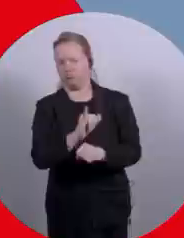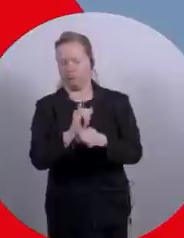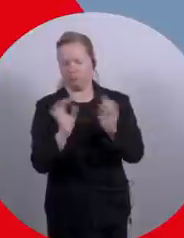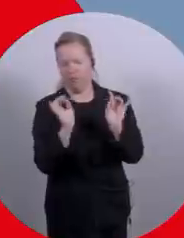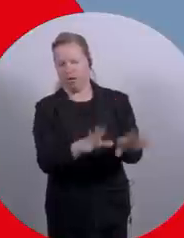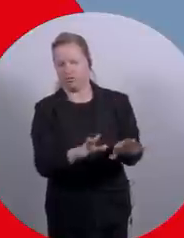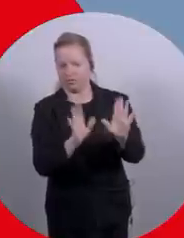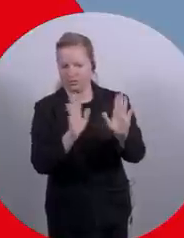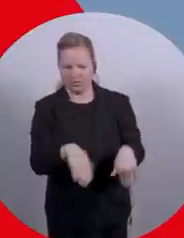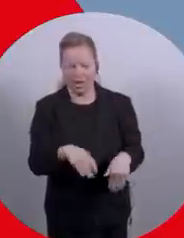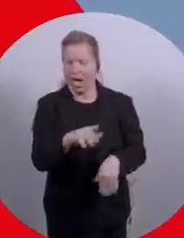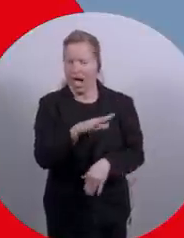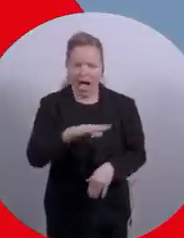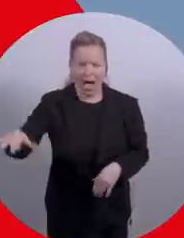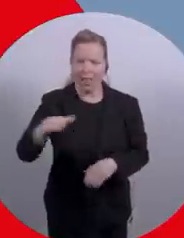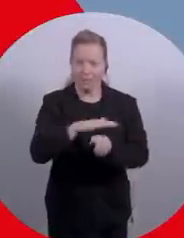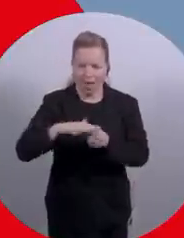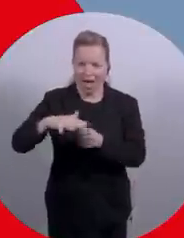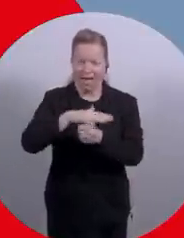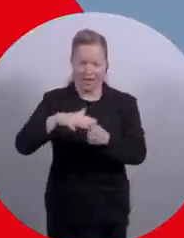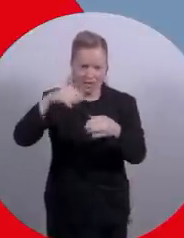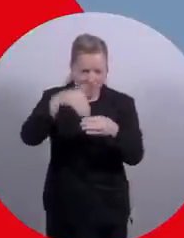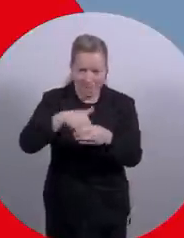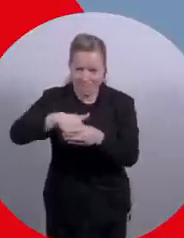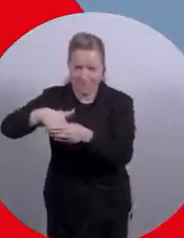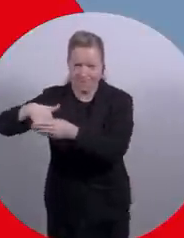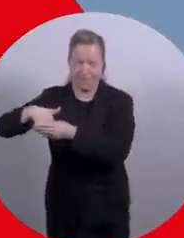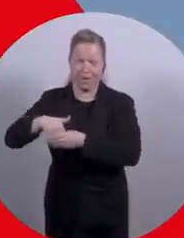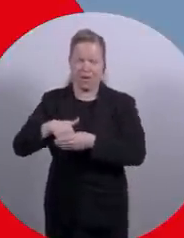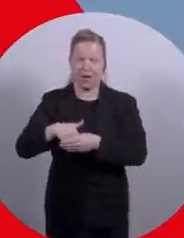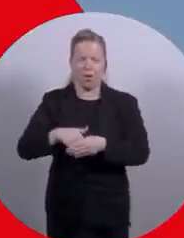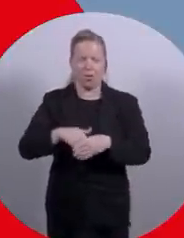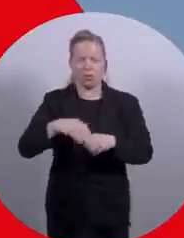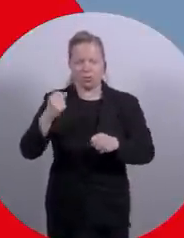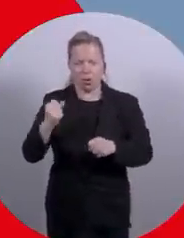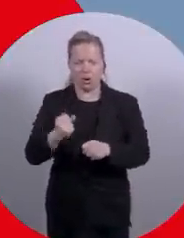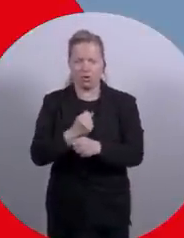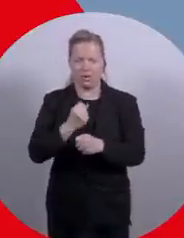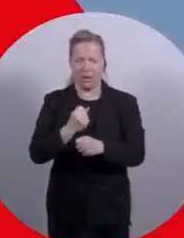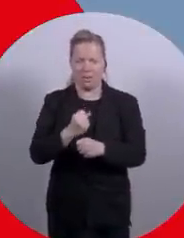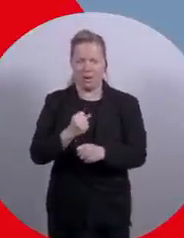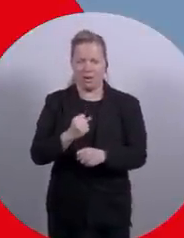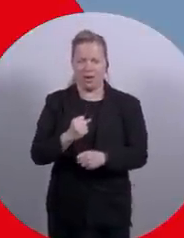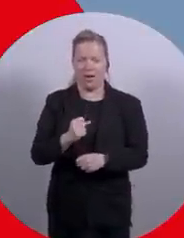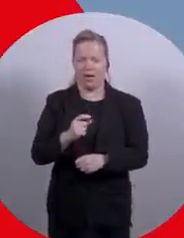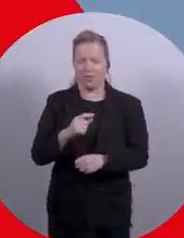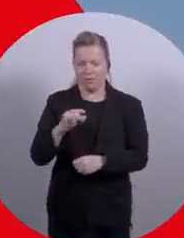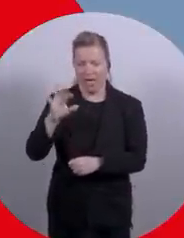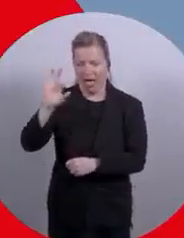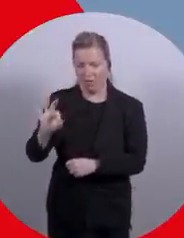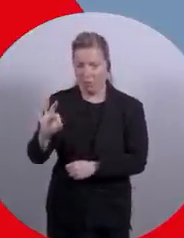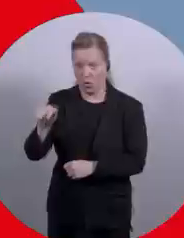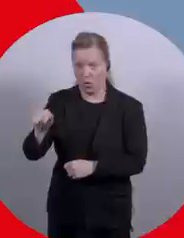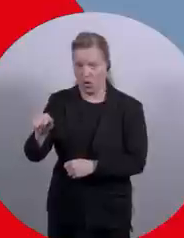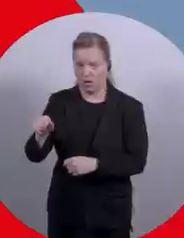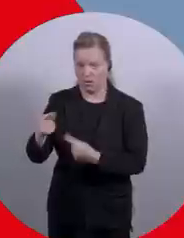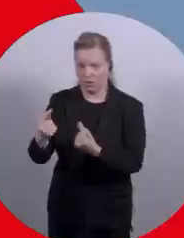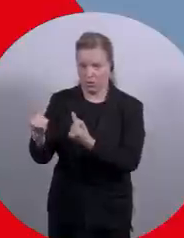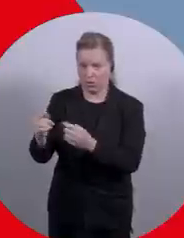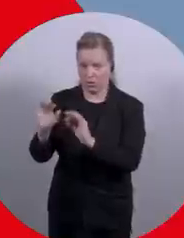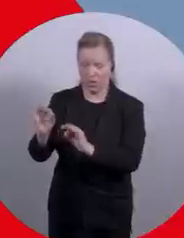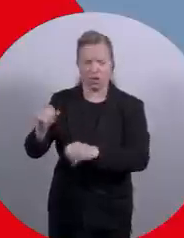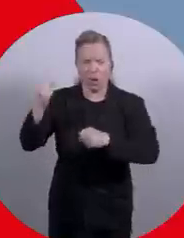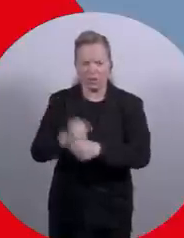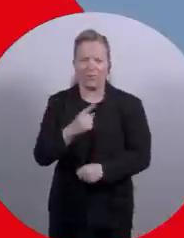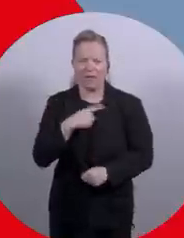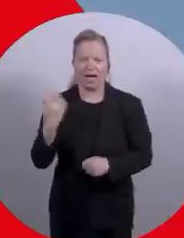Bereiche zu durchdringen und trotz dieser Ausgangslage für die FPÖ gewinnen würde wollen über 70%, dass wir für die